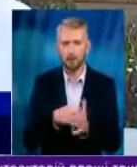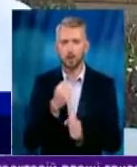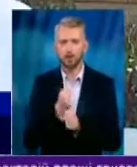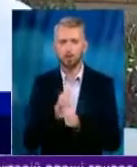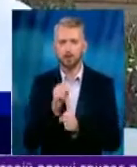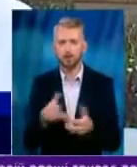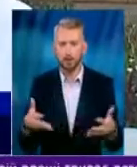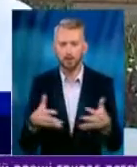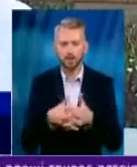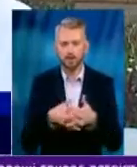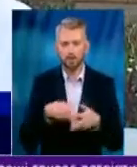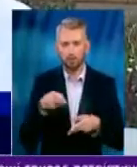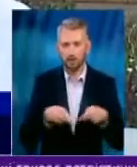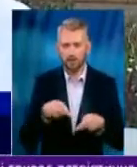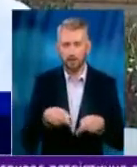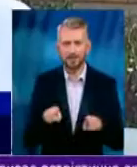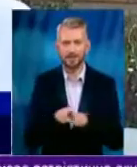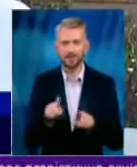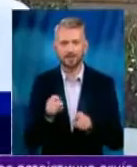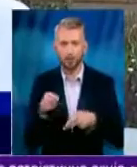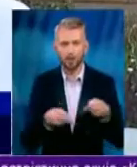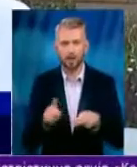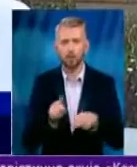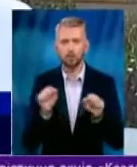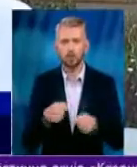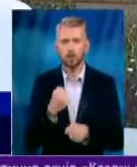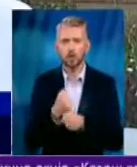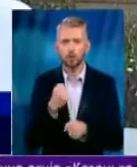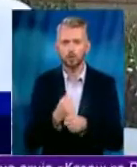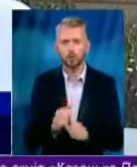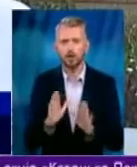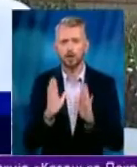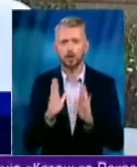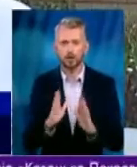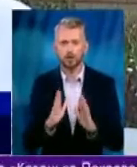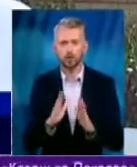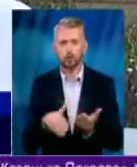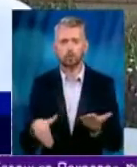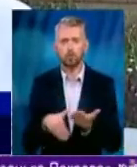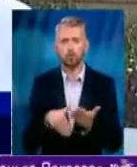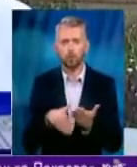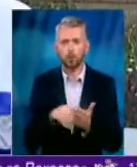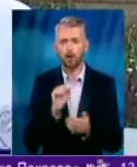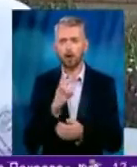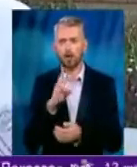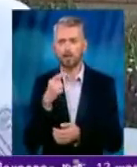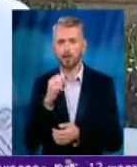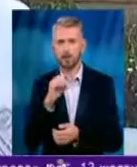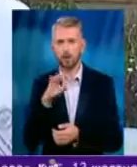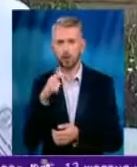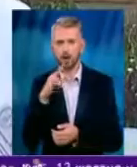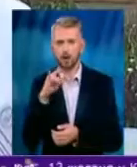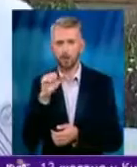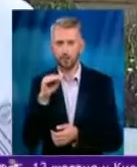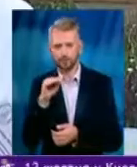ній гібридне оперативне втручання. Тобто такі втручання, які можливо робити виключно з допомогою ангіографічної установки,